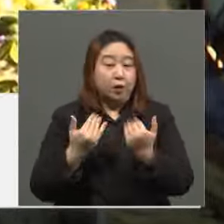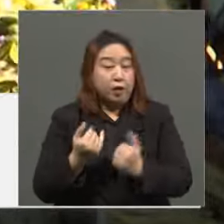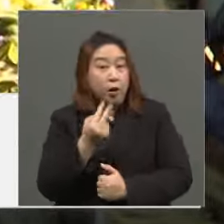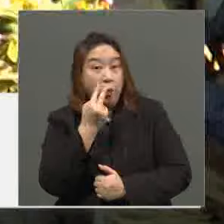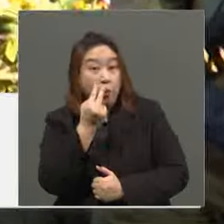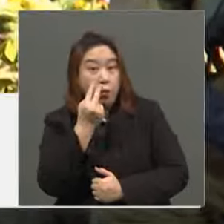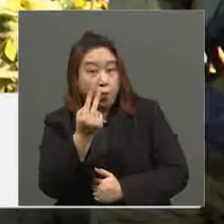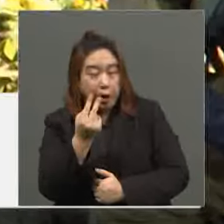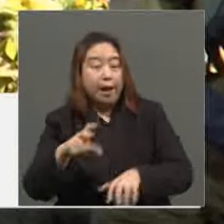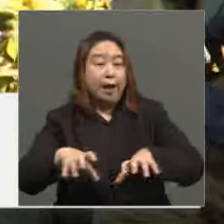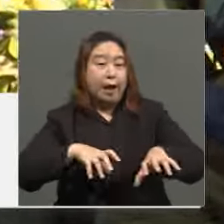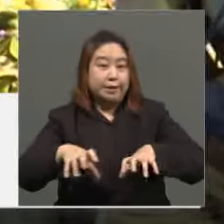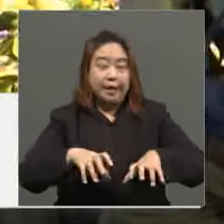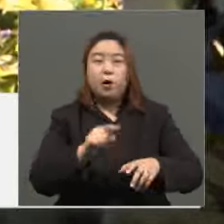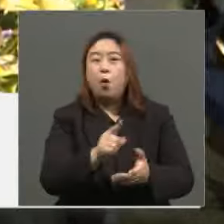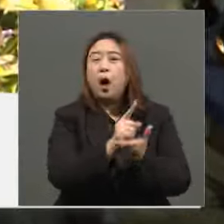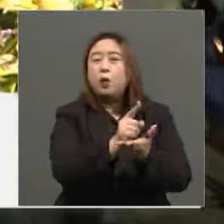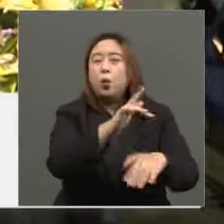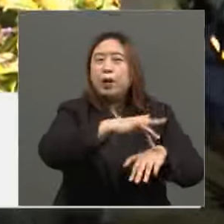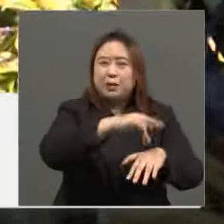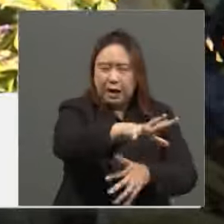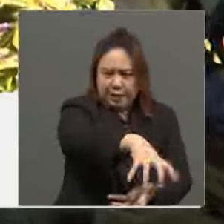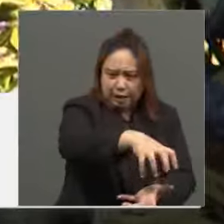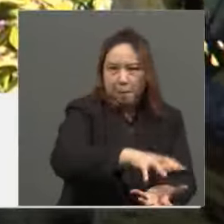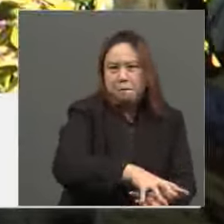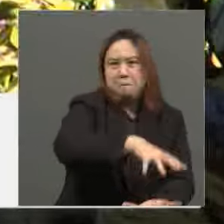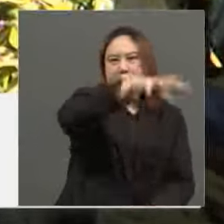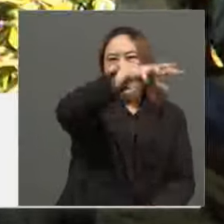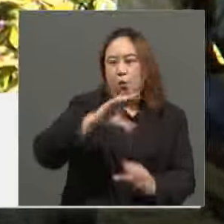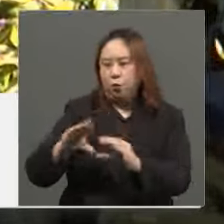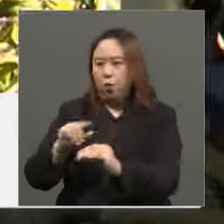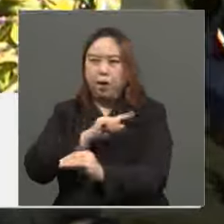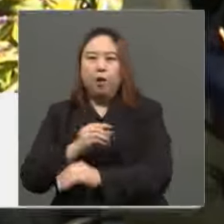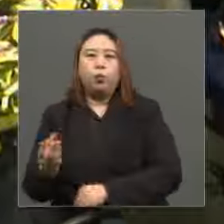ที่ภาพรวมก็พบว่าเบื้องต้นในการจัดเก็บกระทงธรรมชาติได้จำนวนมากกว่ากระทงโฟมค่ะ